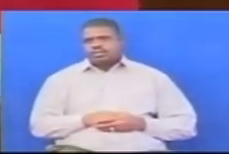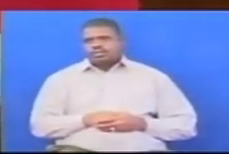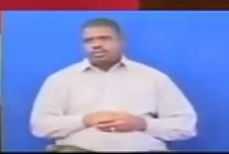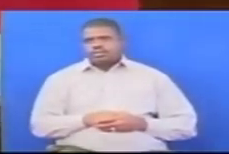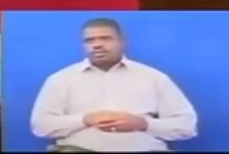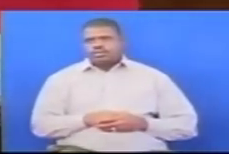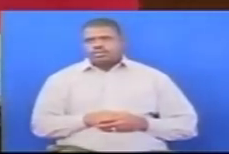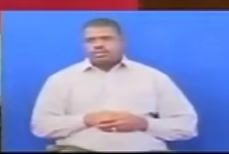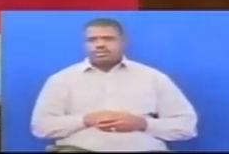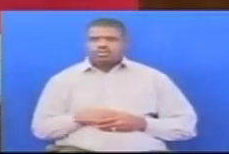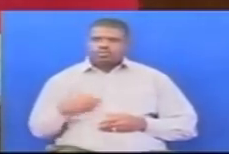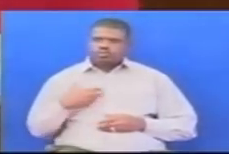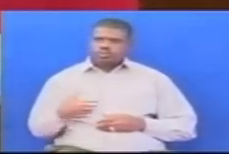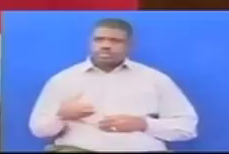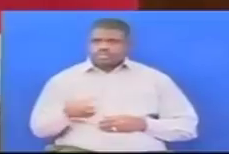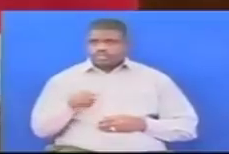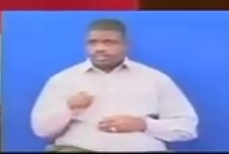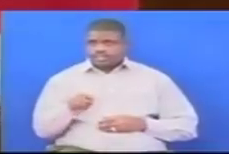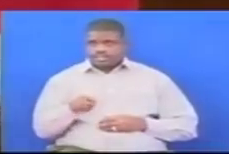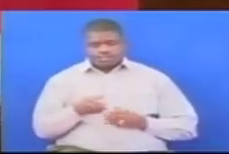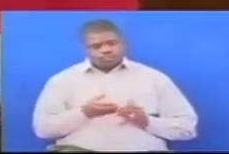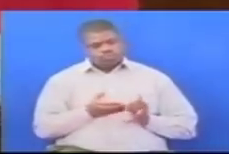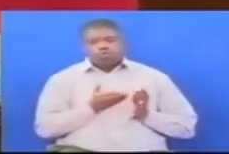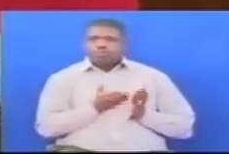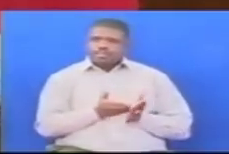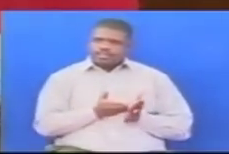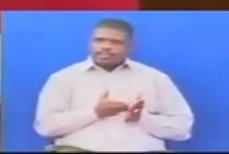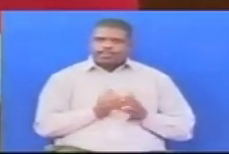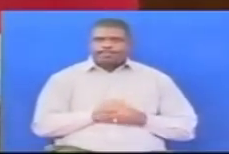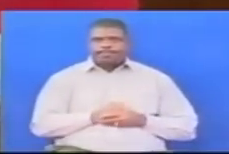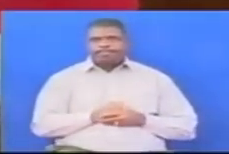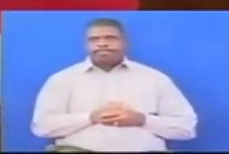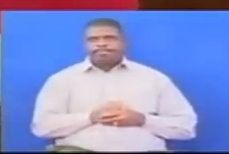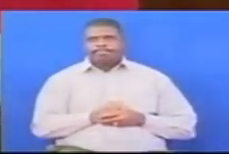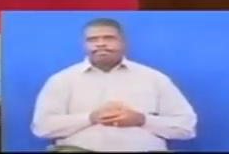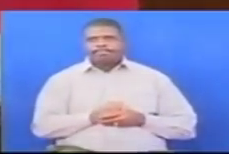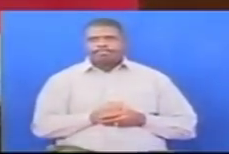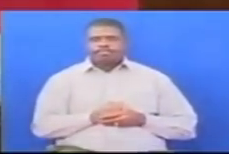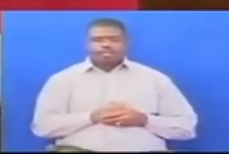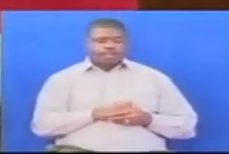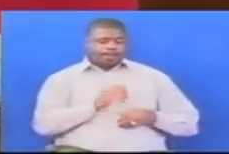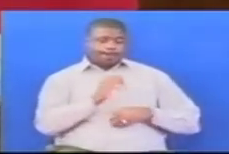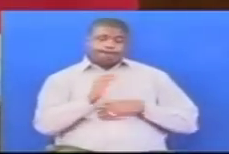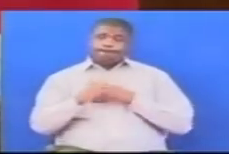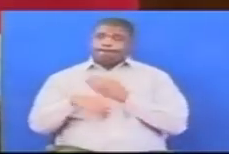Mheshimiwa waziri, ni kuombe pamoja na michakato hii,